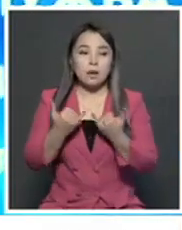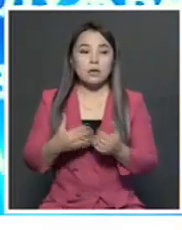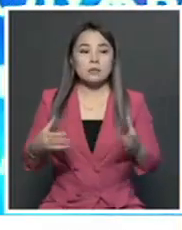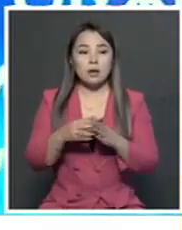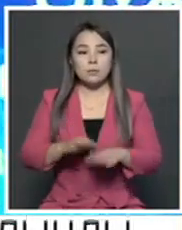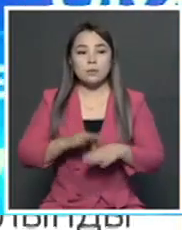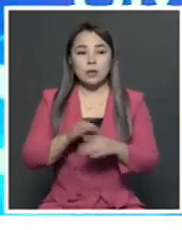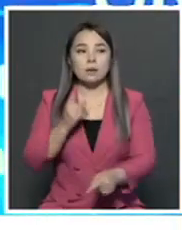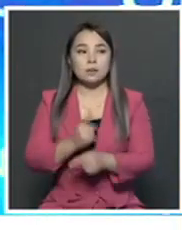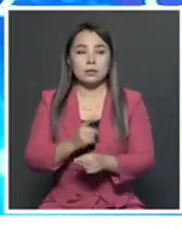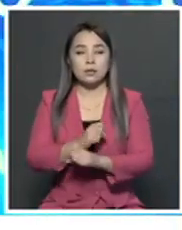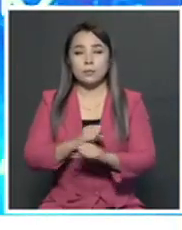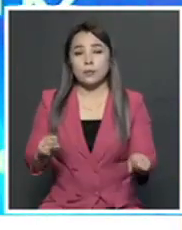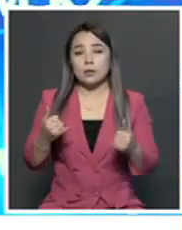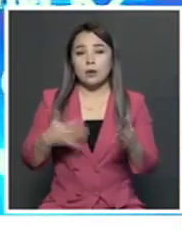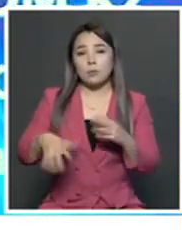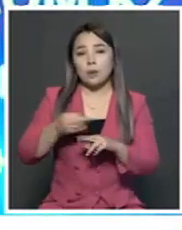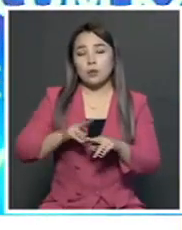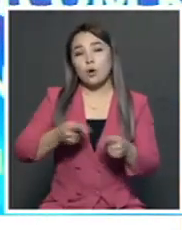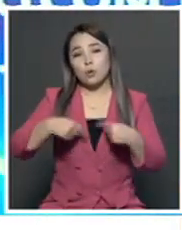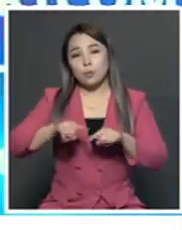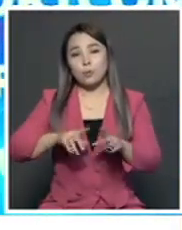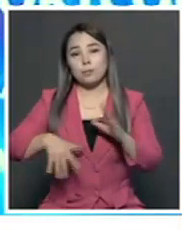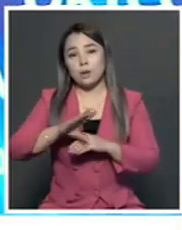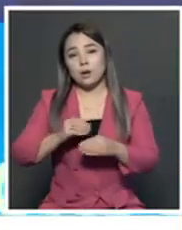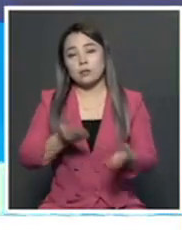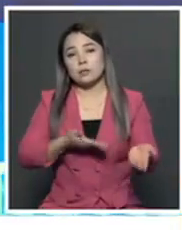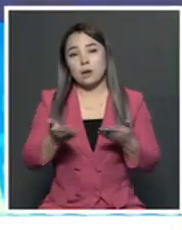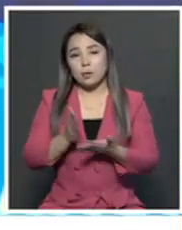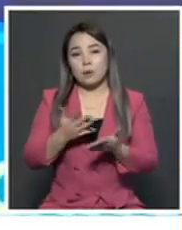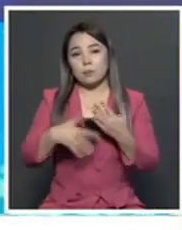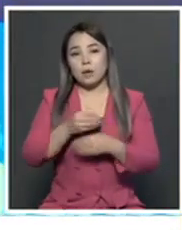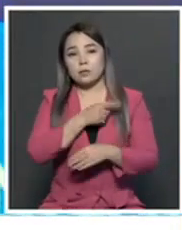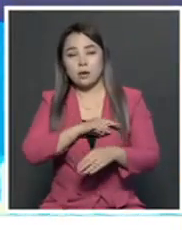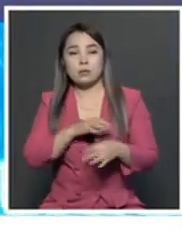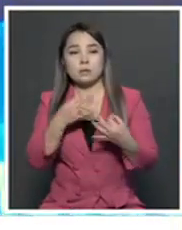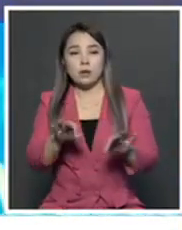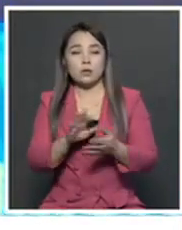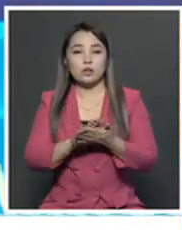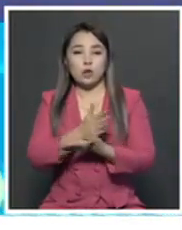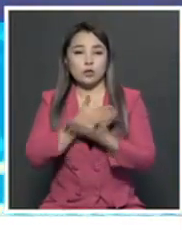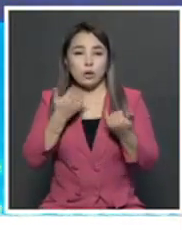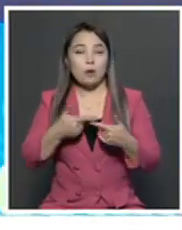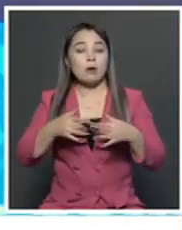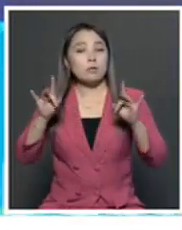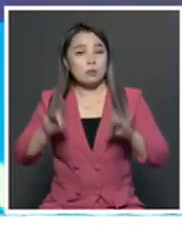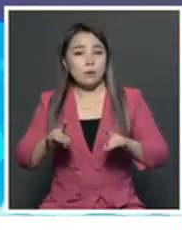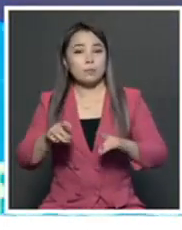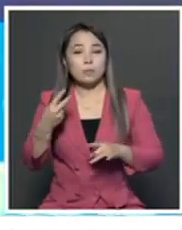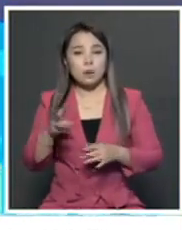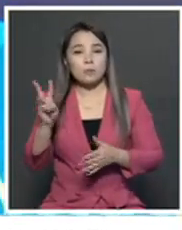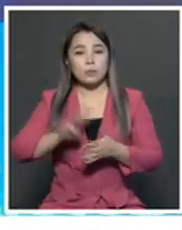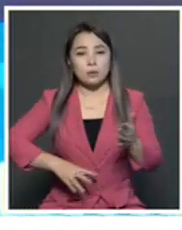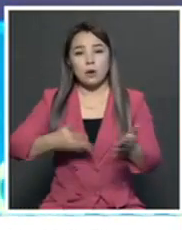проводить. Корпоратив өткізбеңіздер. Мен барлық ұйымды осыған шақырам. Себебі санитар дәрігерлер бұған рұқсат берген жоқ. Әрине мейрамханалар 1-2